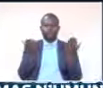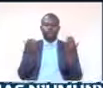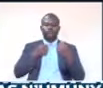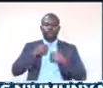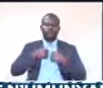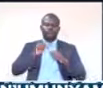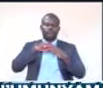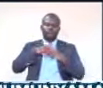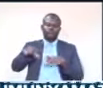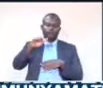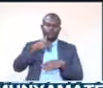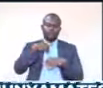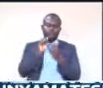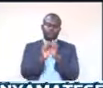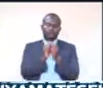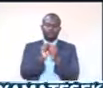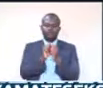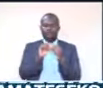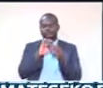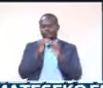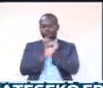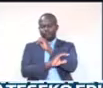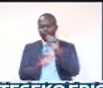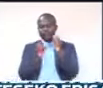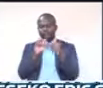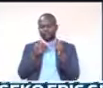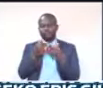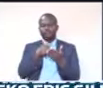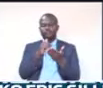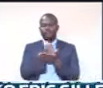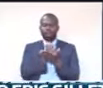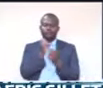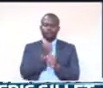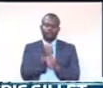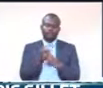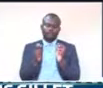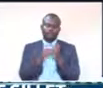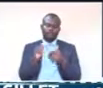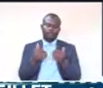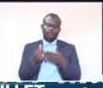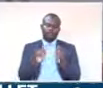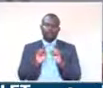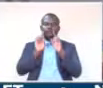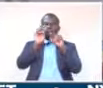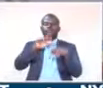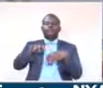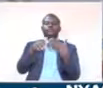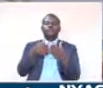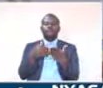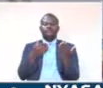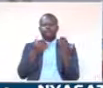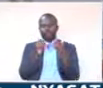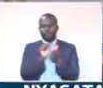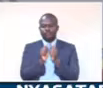mu butumwa bafite passport z'abadiplomate cyangwa se passport z'akazi, ndetse n'abagiyeyo bajyanye